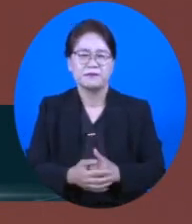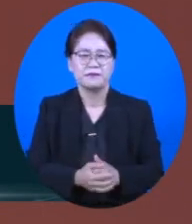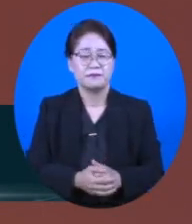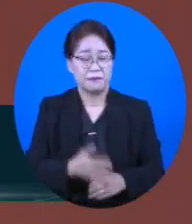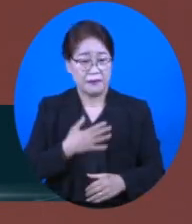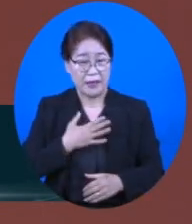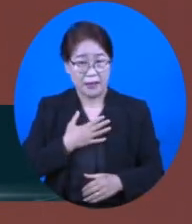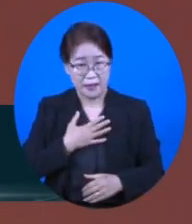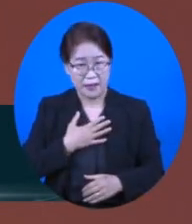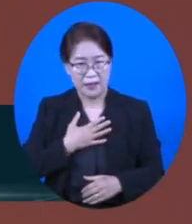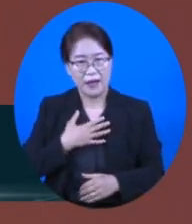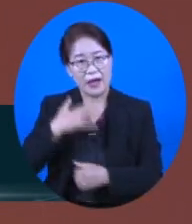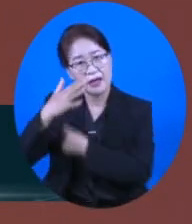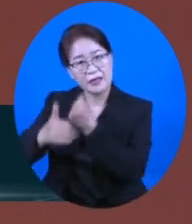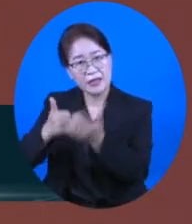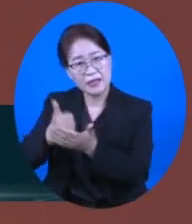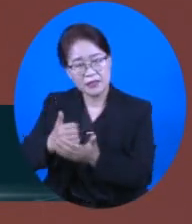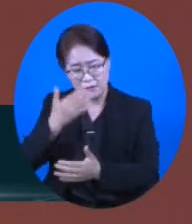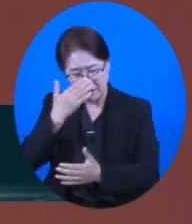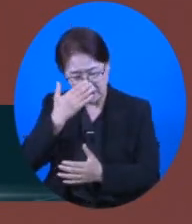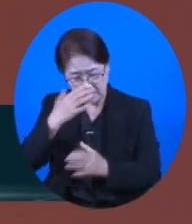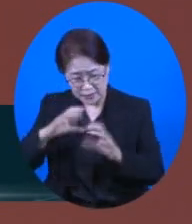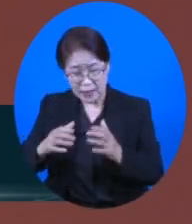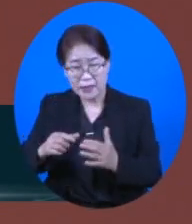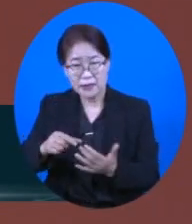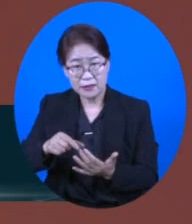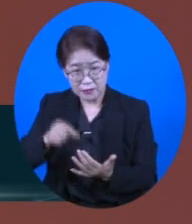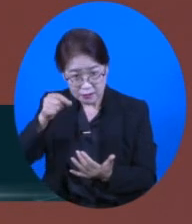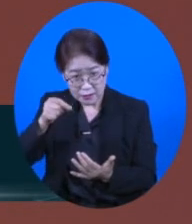내가 이스라엘을 택했기 때문에,